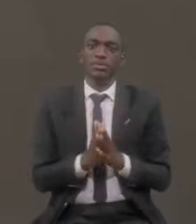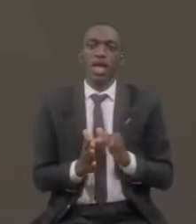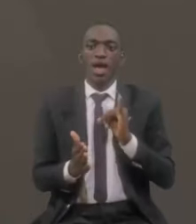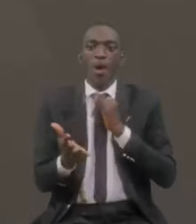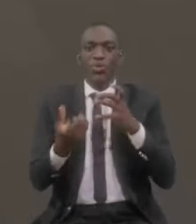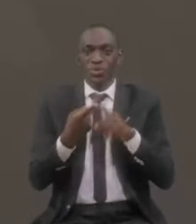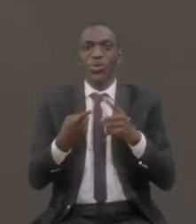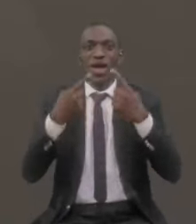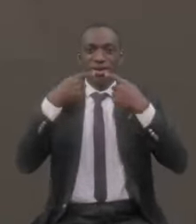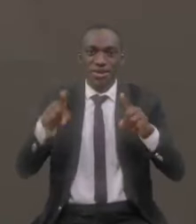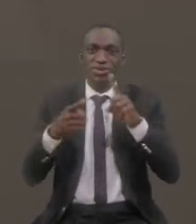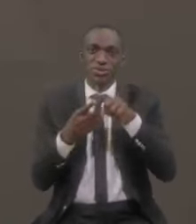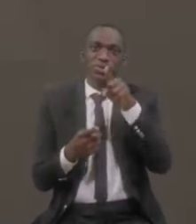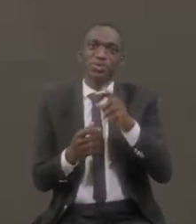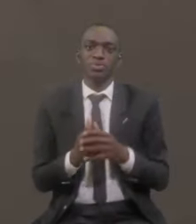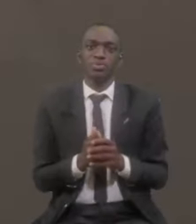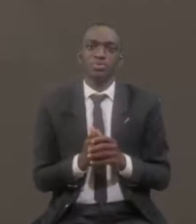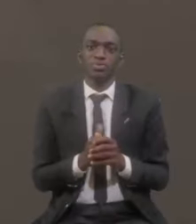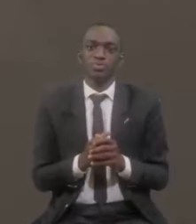Je vais vous annoncer